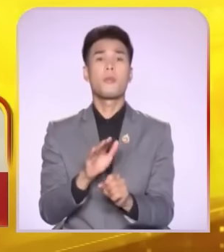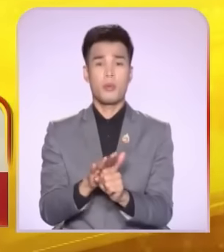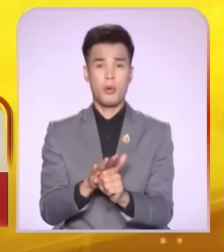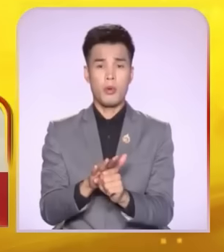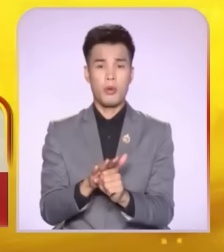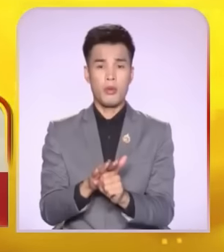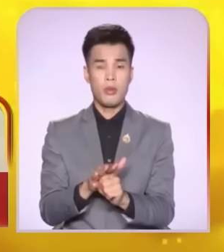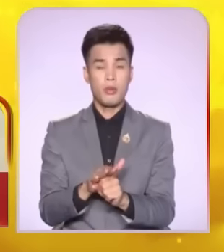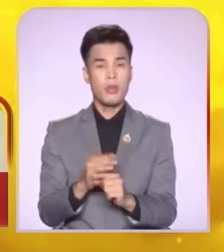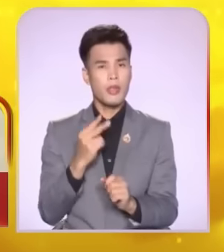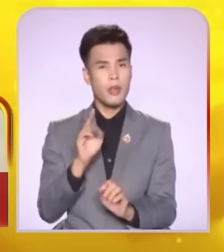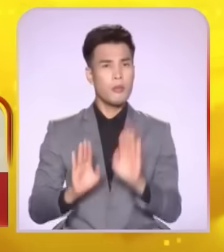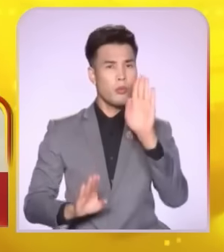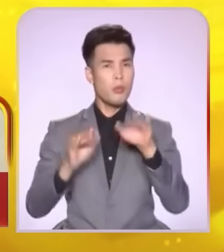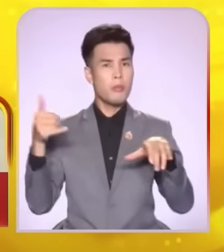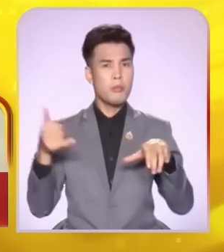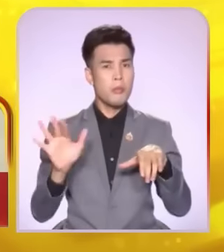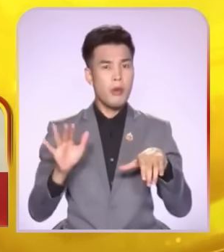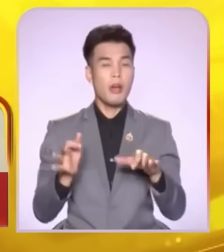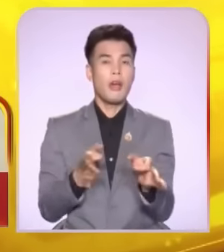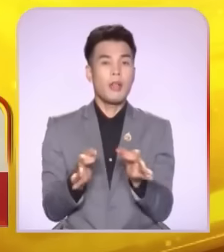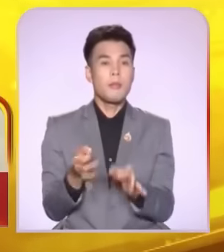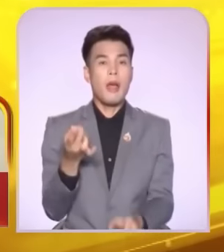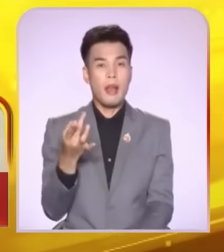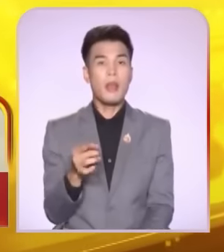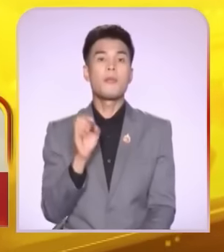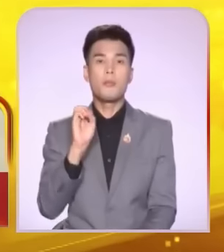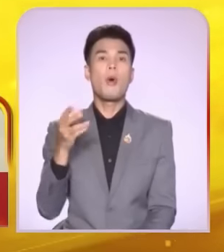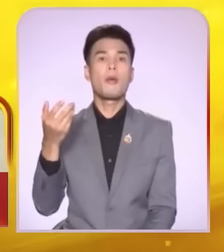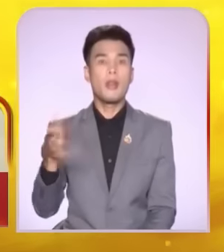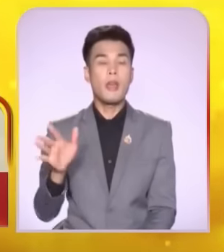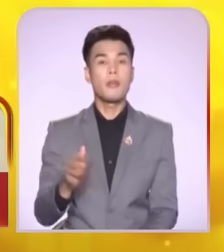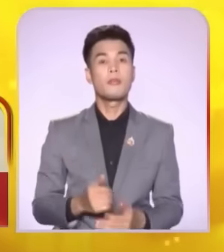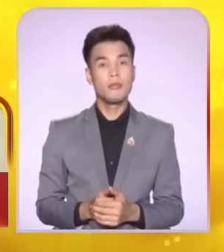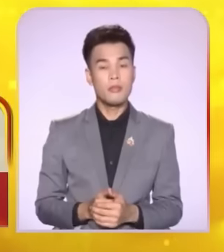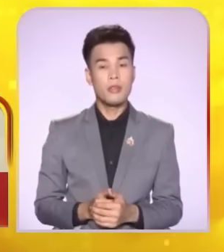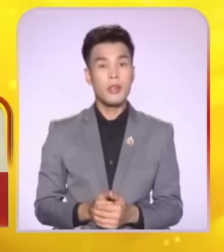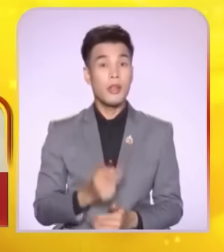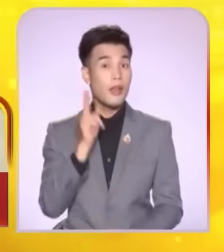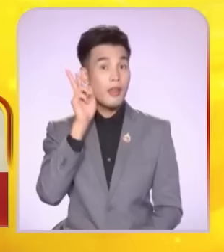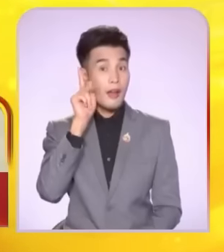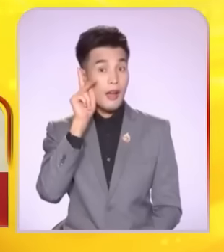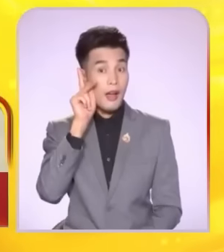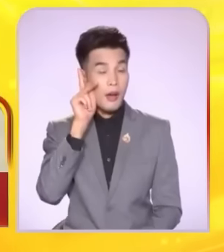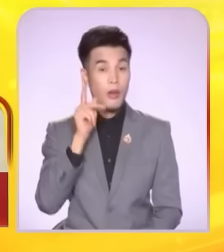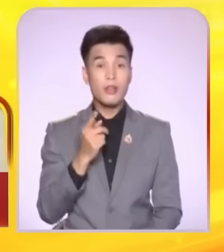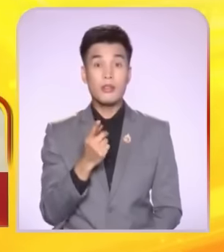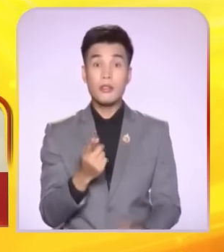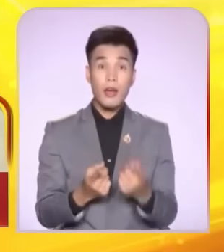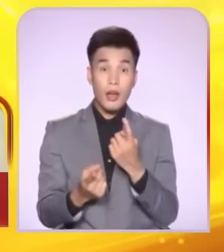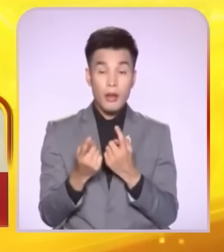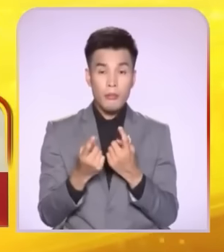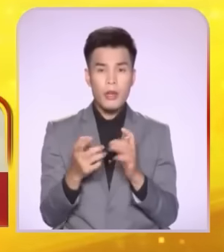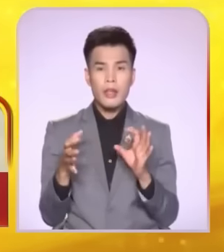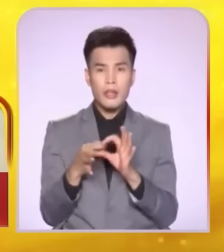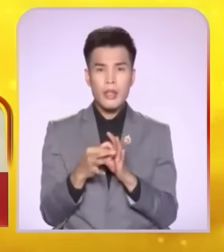ว่าเห็นโหวตไม่ได้โหวตซึ่งท่านก็ชี้แจงต่อสื่อไปแล้วแล้วก็เห็นนักข่าวถามว่า